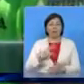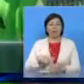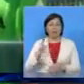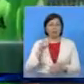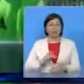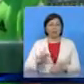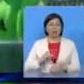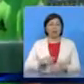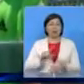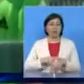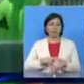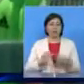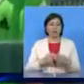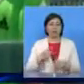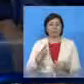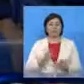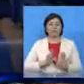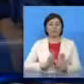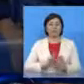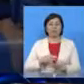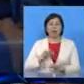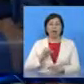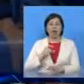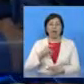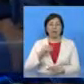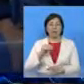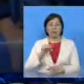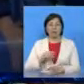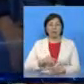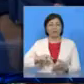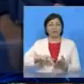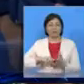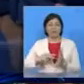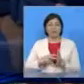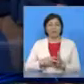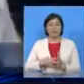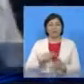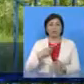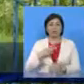бөлімі басшысының бірінші орынбасары Мұстахим Ахметов акцияның негізгі мақсатын түсіндірді.